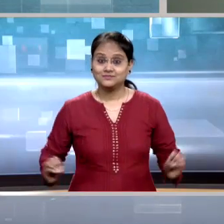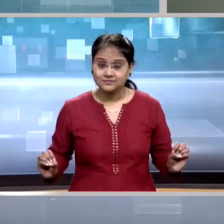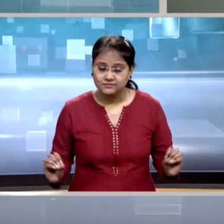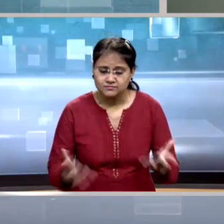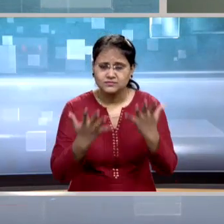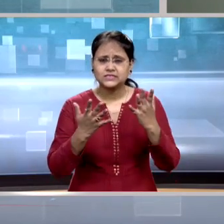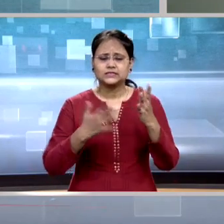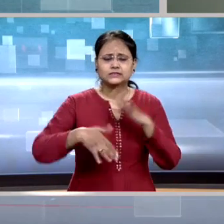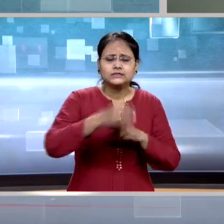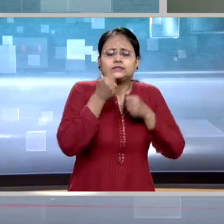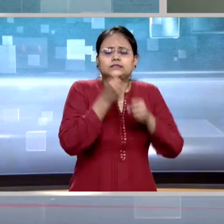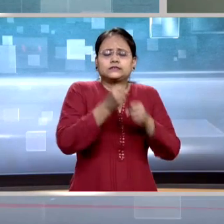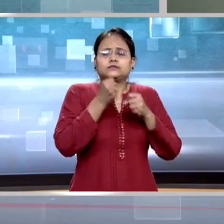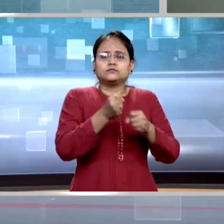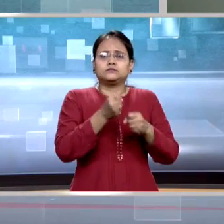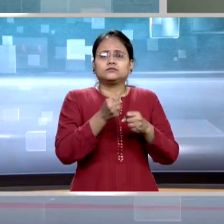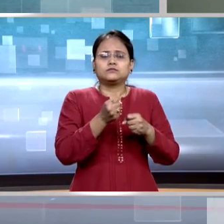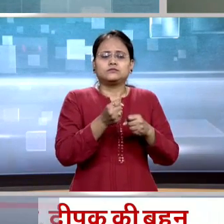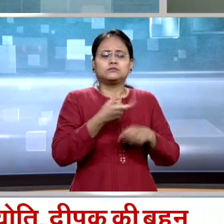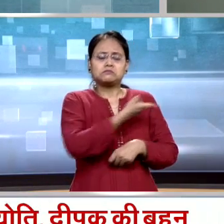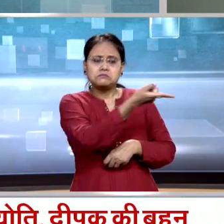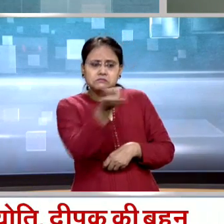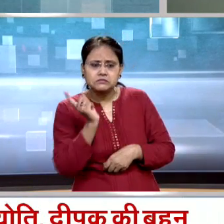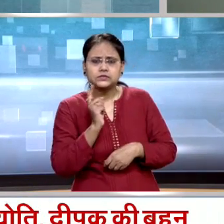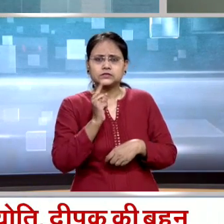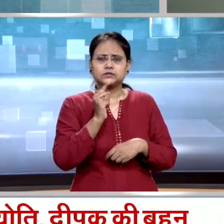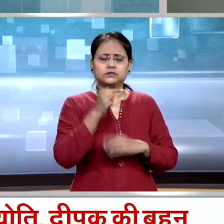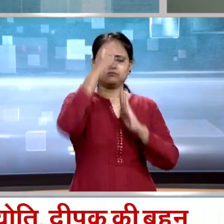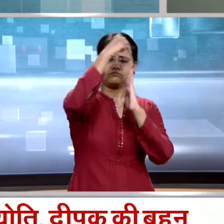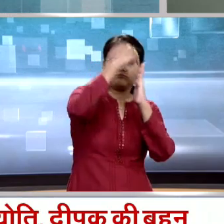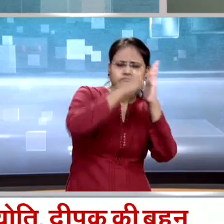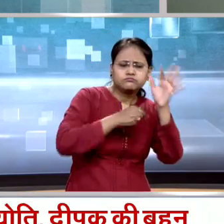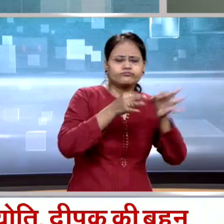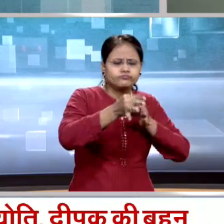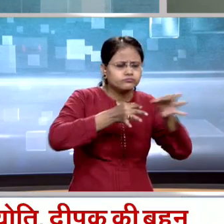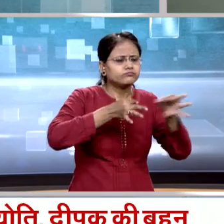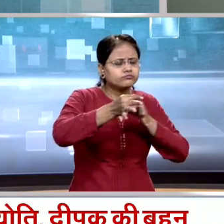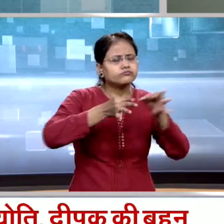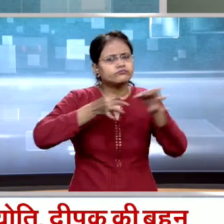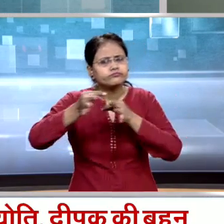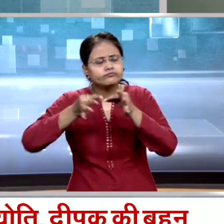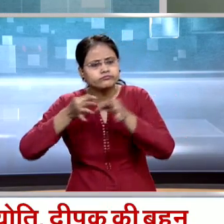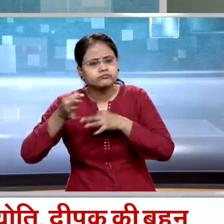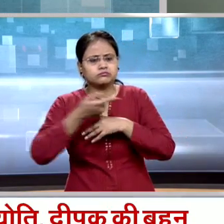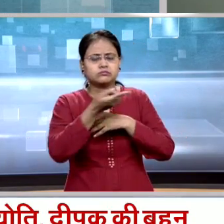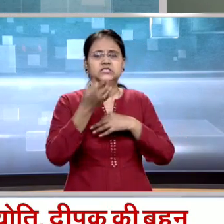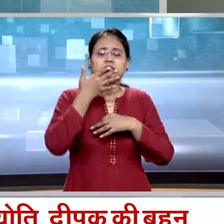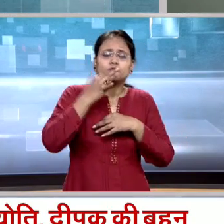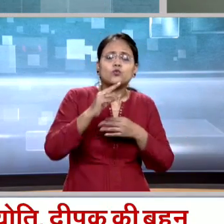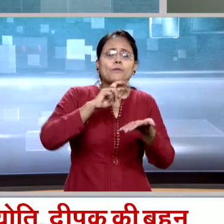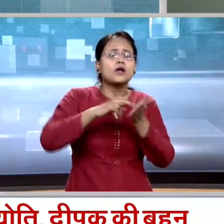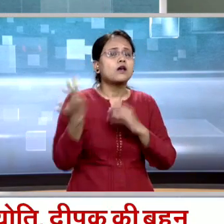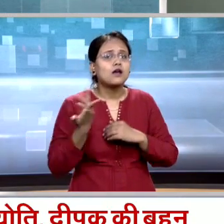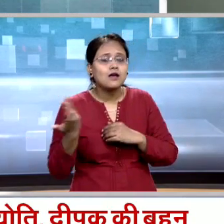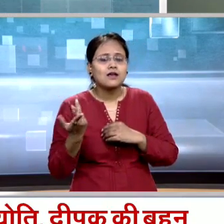स्टार्टिंग में तो बहुत डिफ़िकल्ट लगता था हम लोगों को। इन लोगों को बहुत डीप में जाकर के हम लोगों को समझाना पड़ता था, लिटरली मीनिंग होता